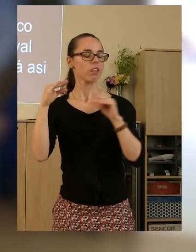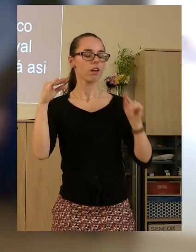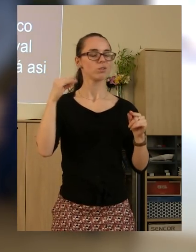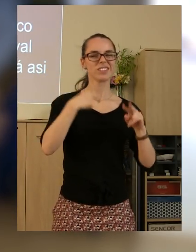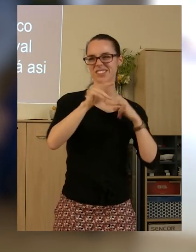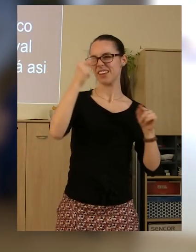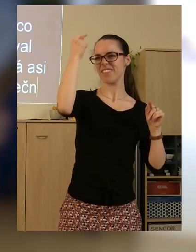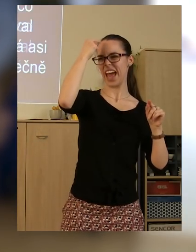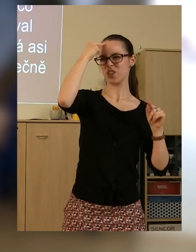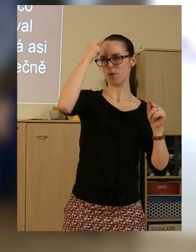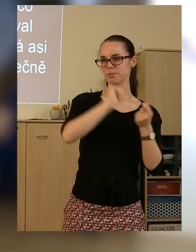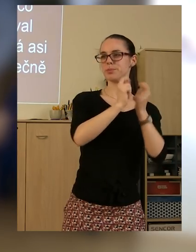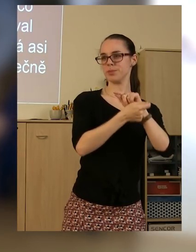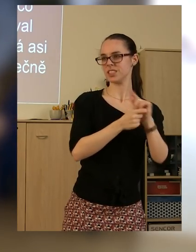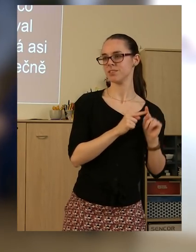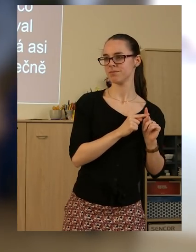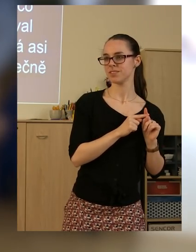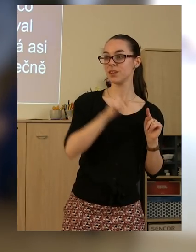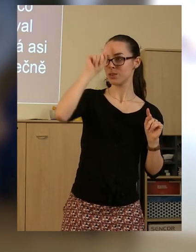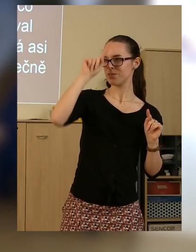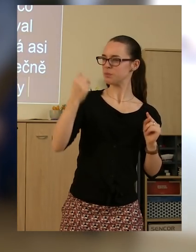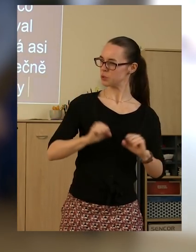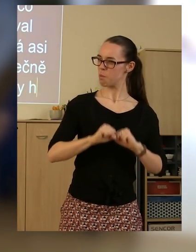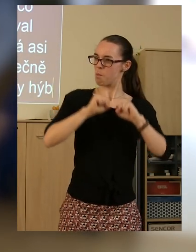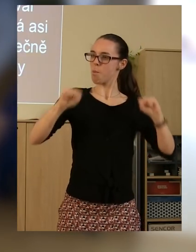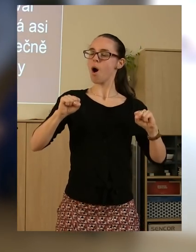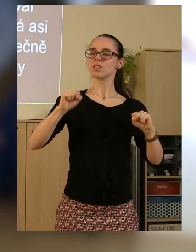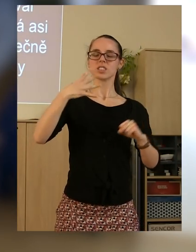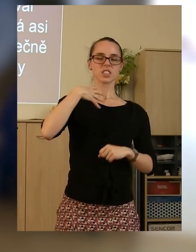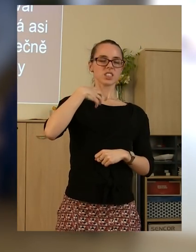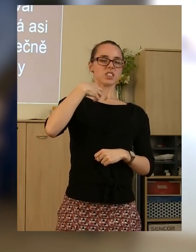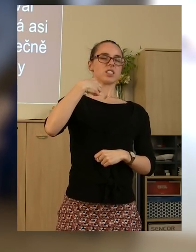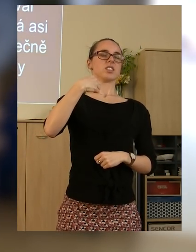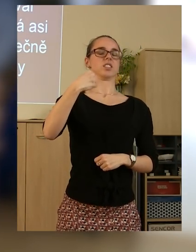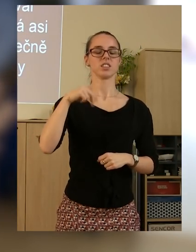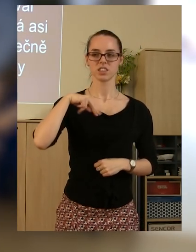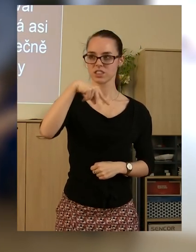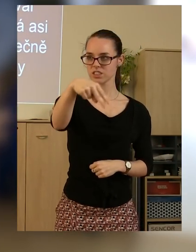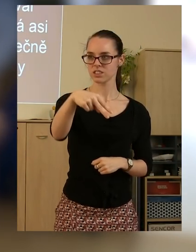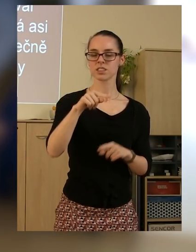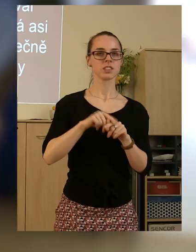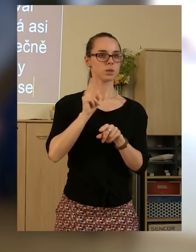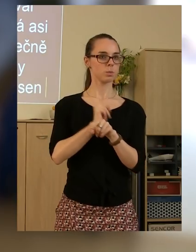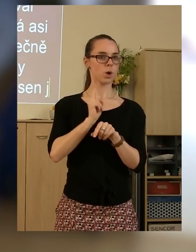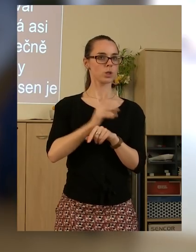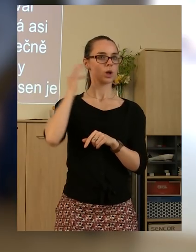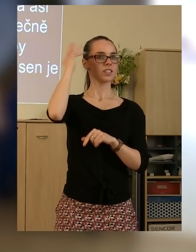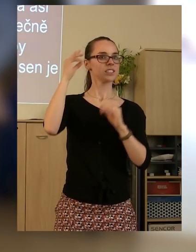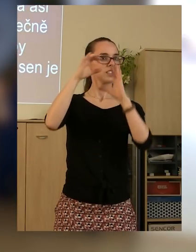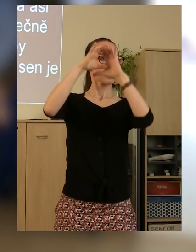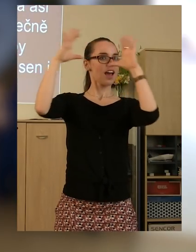mocný, že jakoby hejbe tím člověkem vlastně. To, že jeho sen je zároveň vlastně